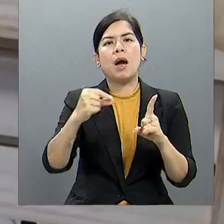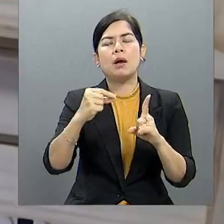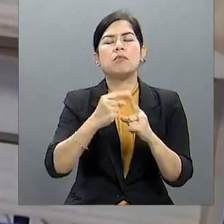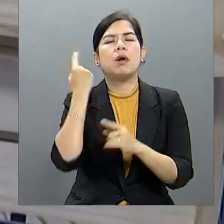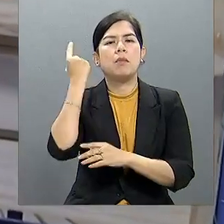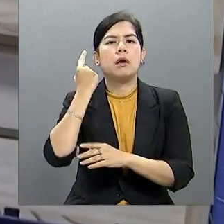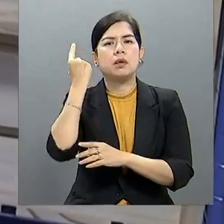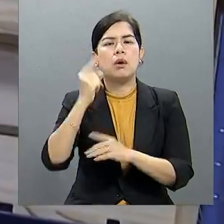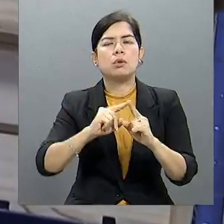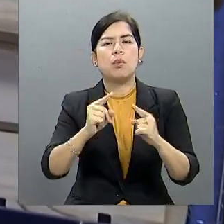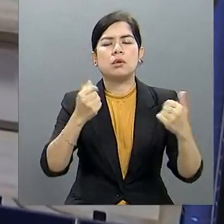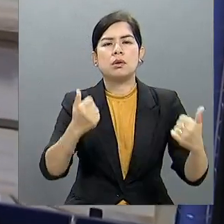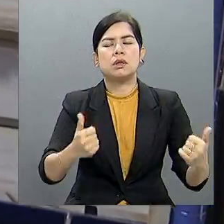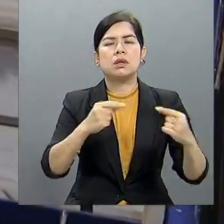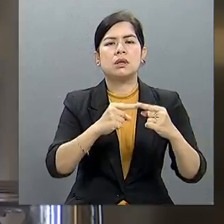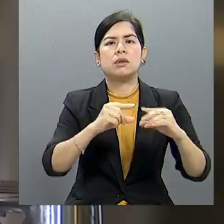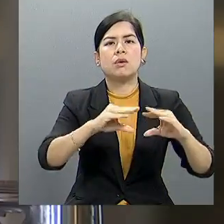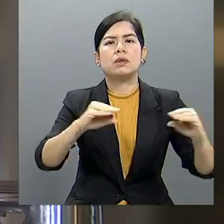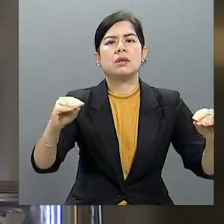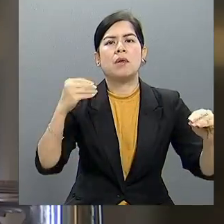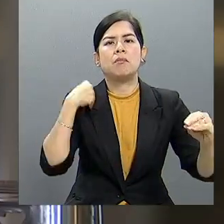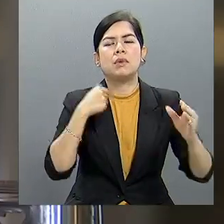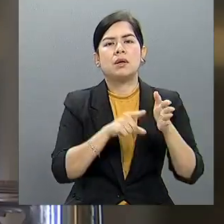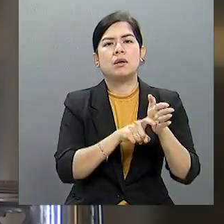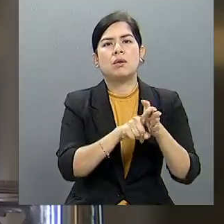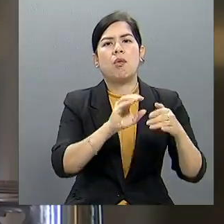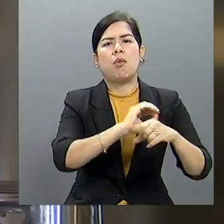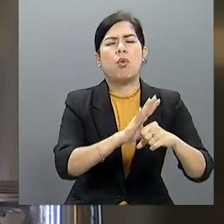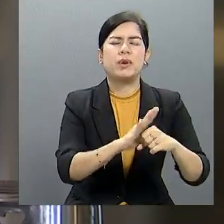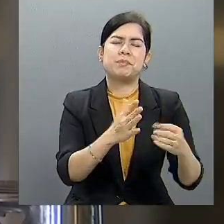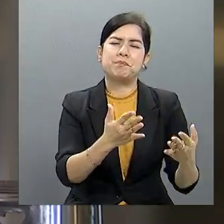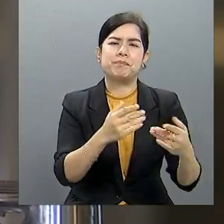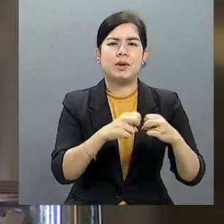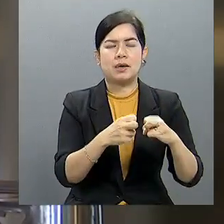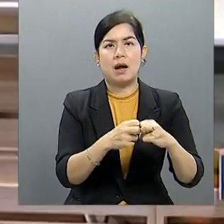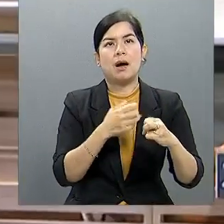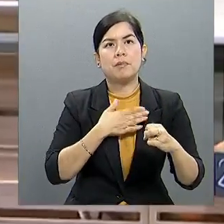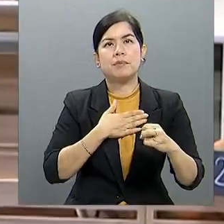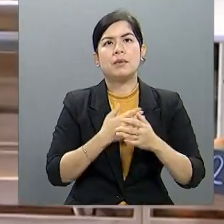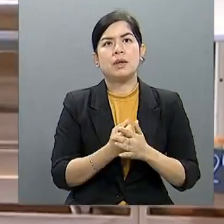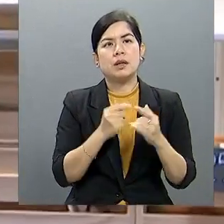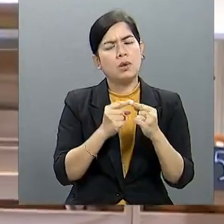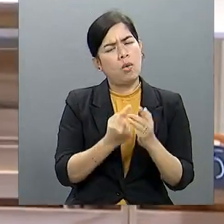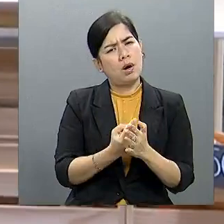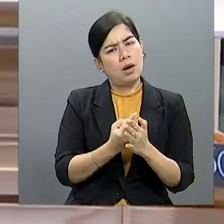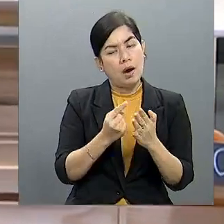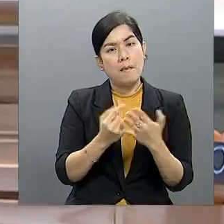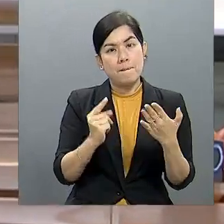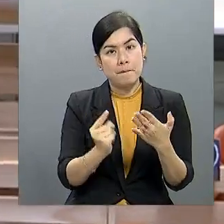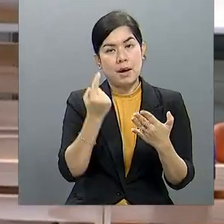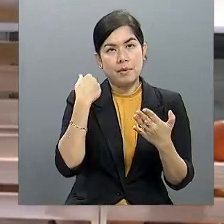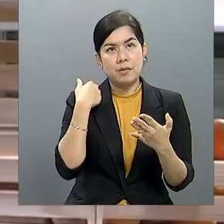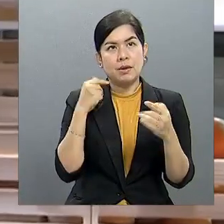locate man, sig running foreignแล้ เขลไปลบหหรั® อ มนแตกปางกมากเลยนะพี่แมเพี้ยรจบเพอนอยคนนึง